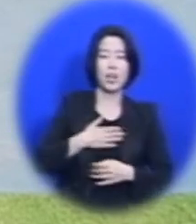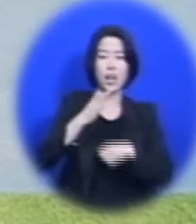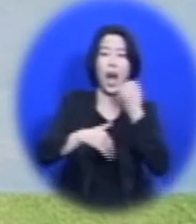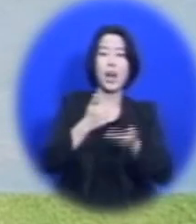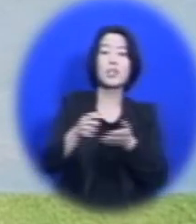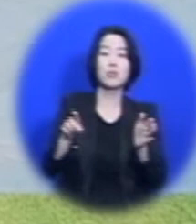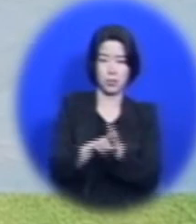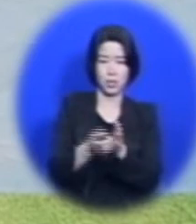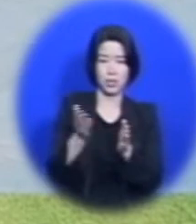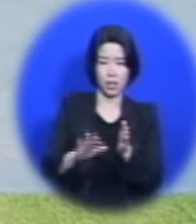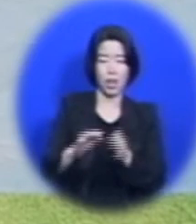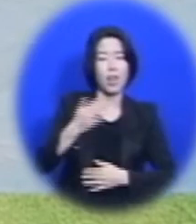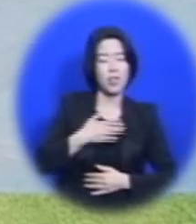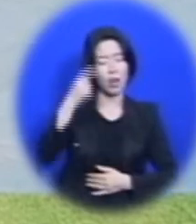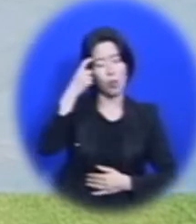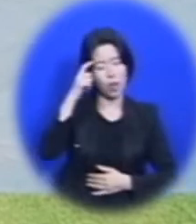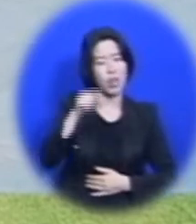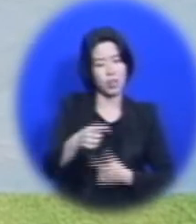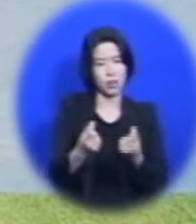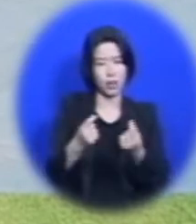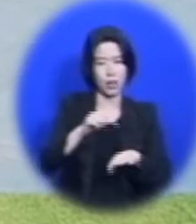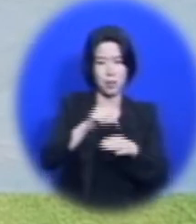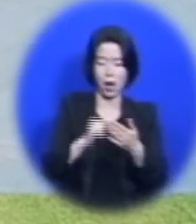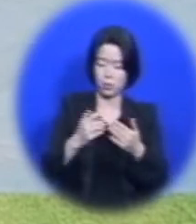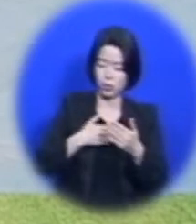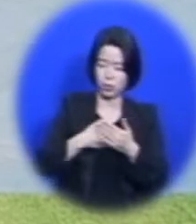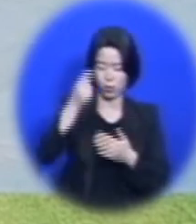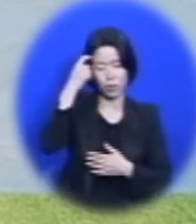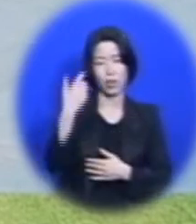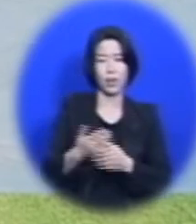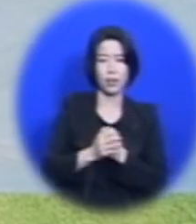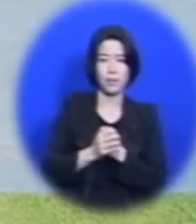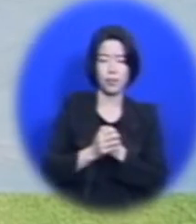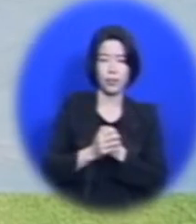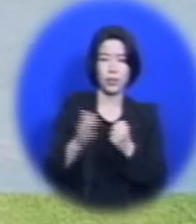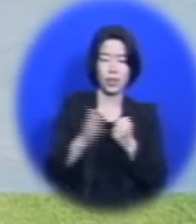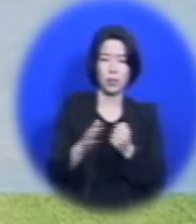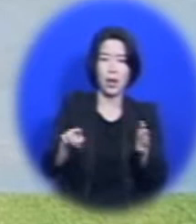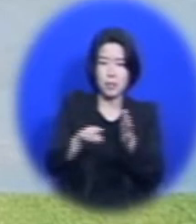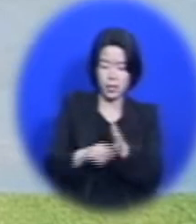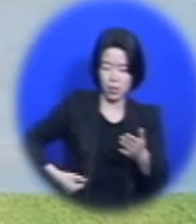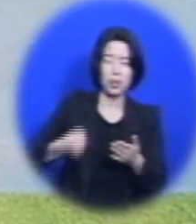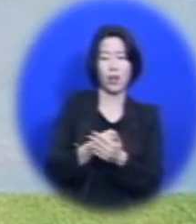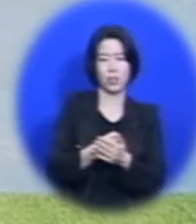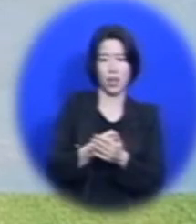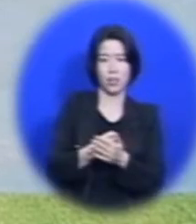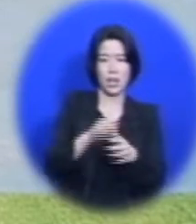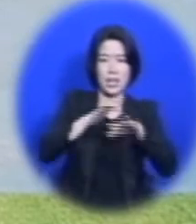하나님을 믿는데 내가 왜 이렇게 마음이 두려운가. 그래서 믿음의 결단을 합니다.